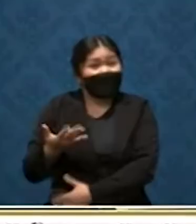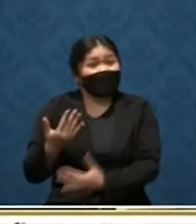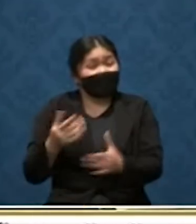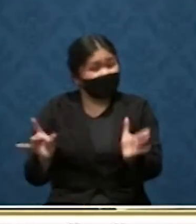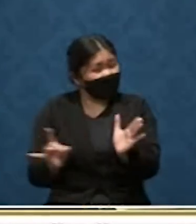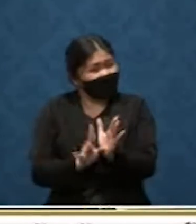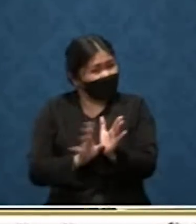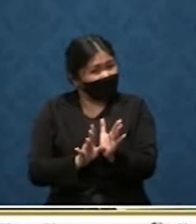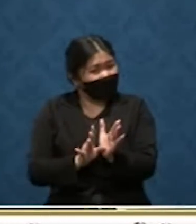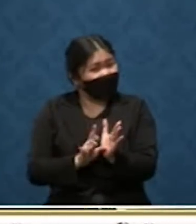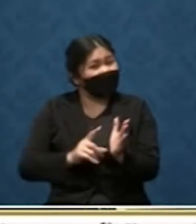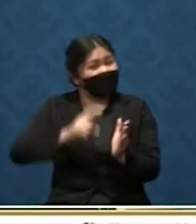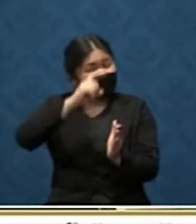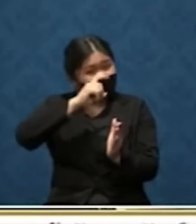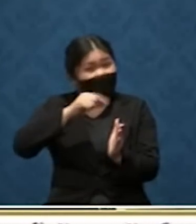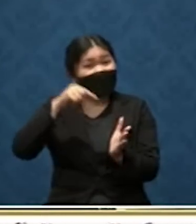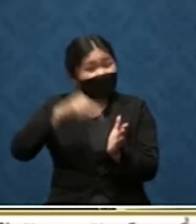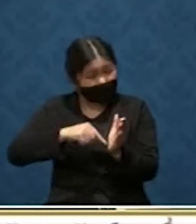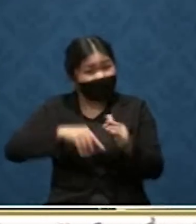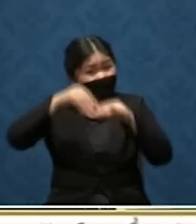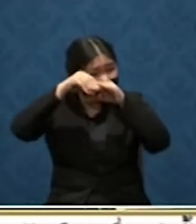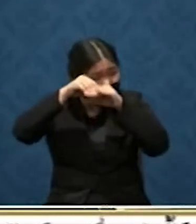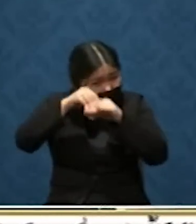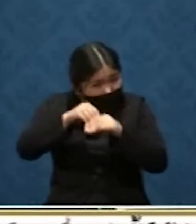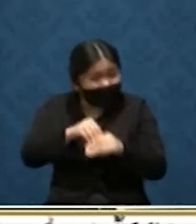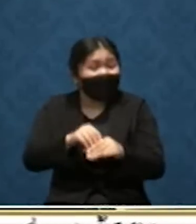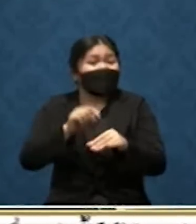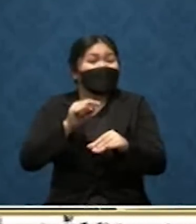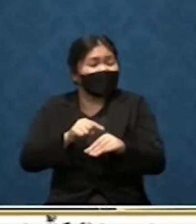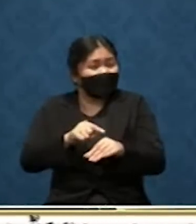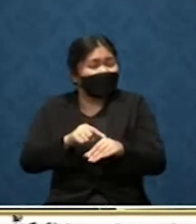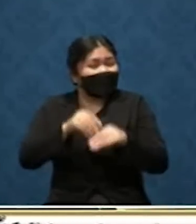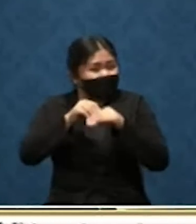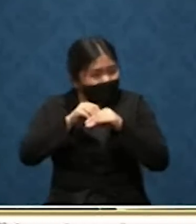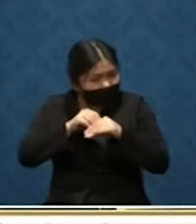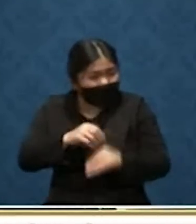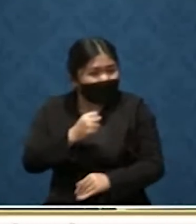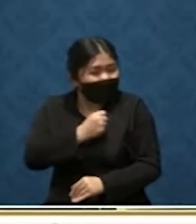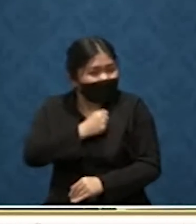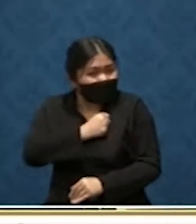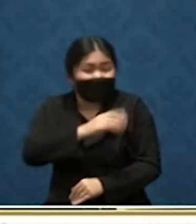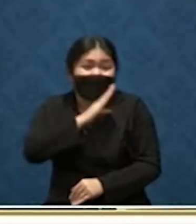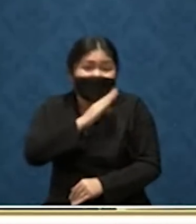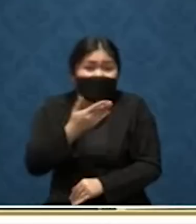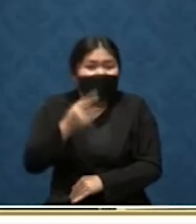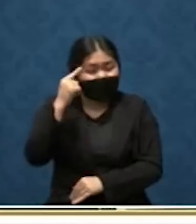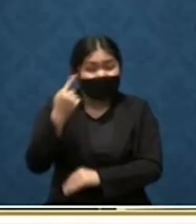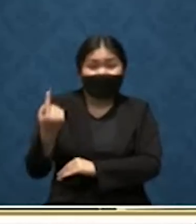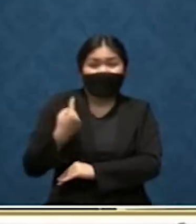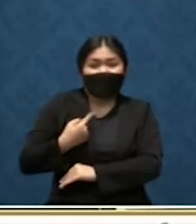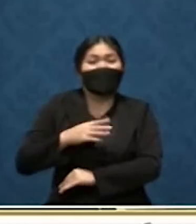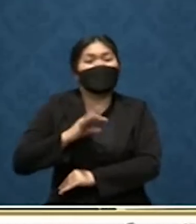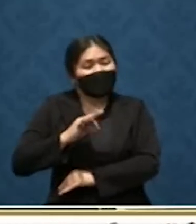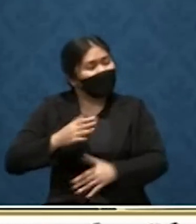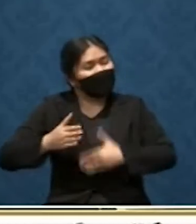เลยใจกลางประเทศนี้เลยครัไม่ได้ออกหนปเทศครัใจกลางมากเลยครับแต่อดธนซันิดครับและถาเกซัตาม league PL ร ส